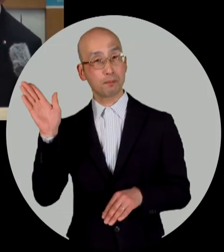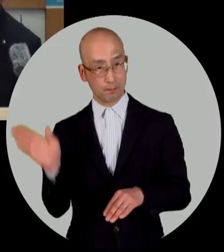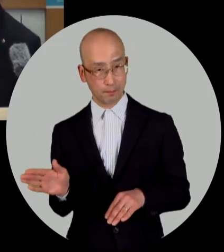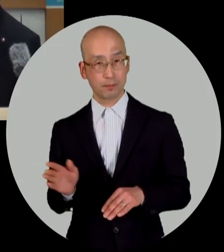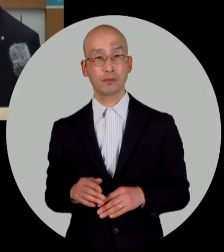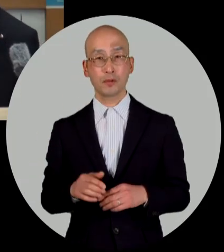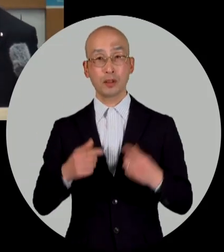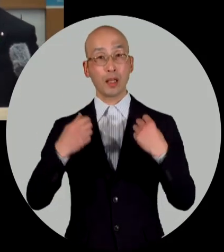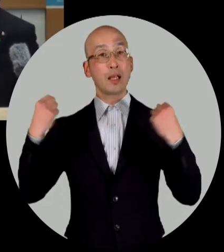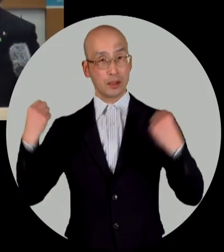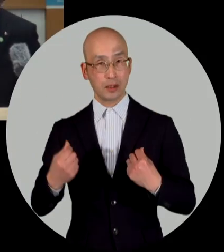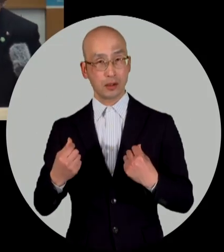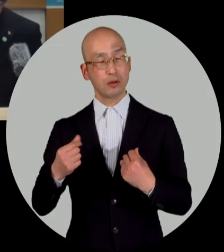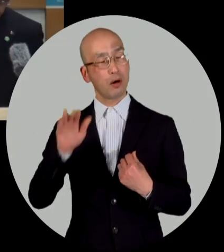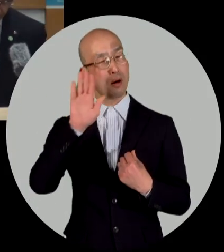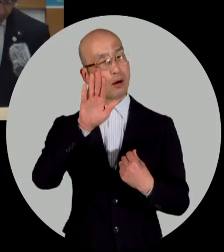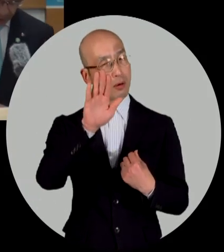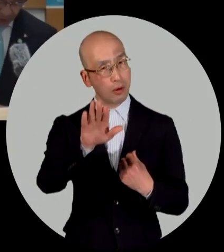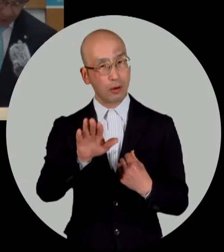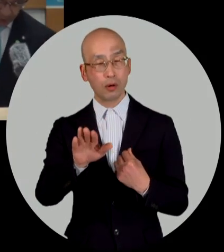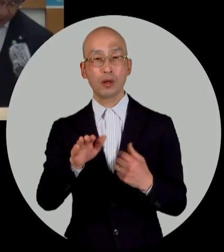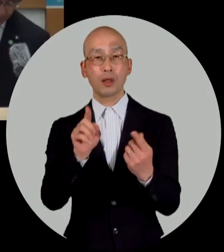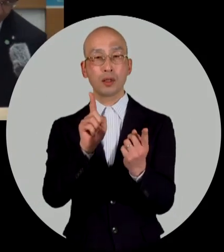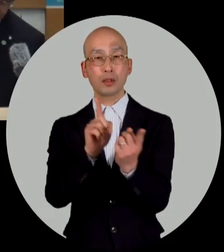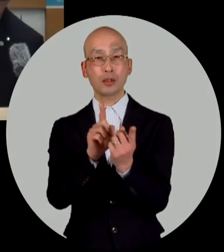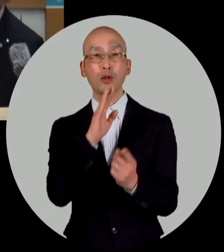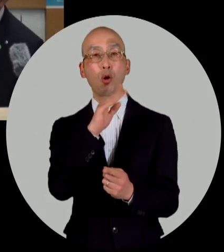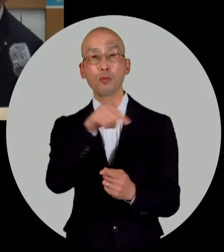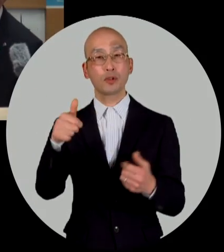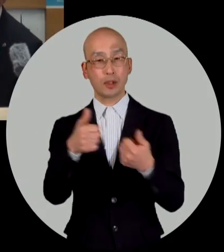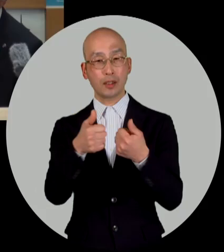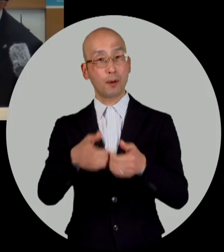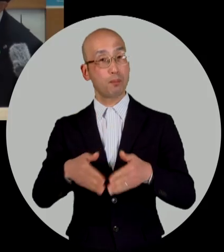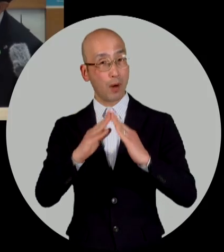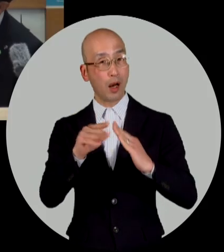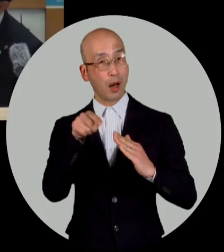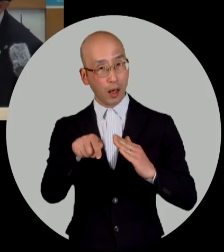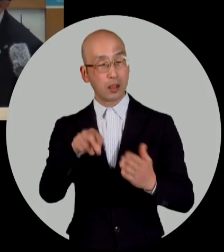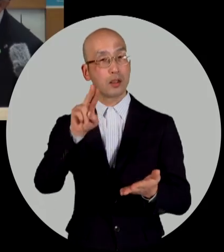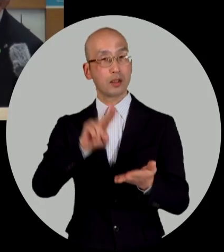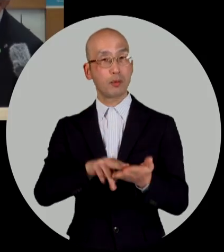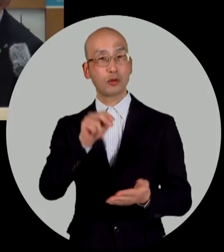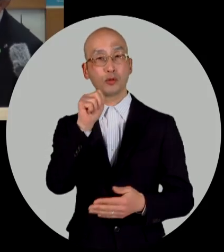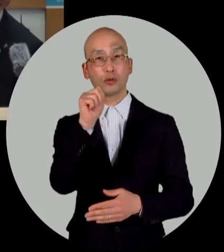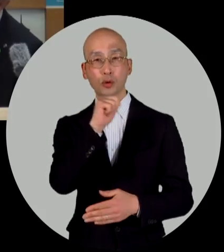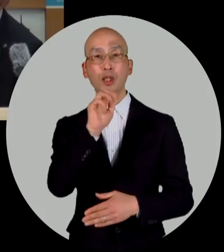には対策本部会議で決めたいと思っておりますけれども、